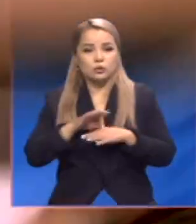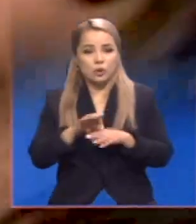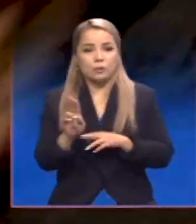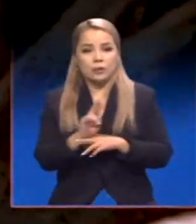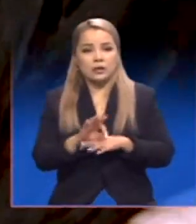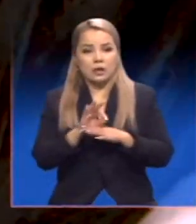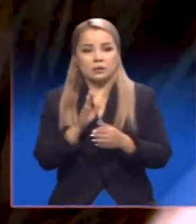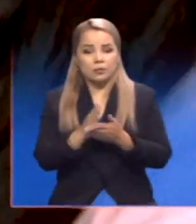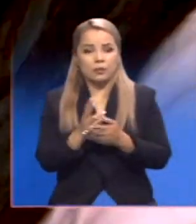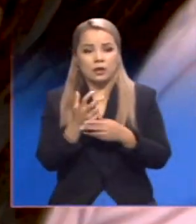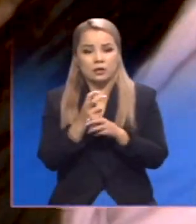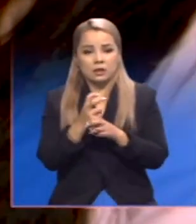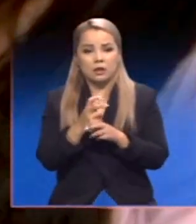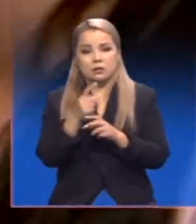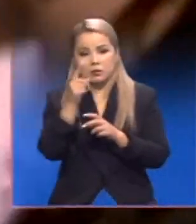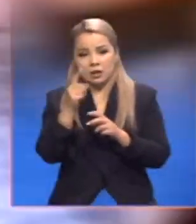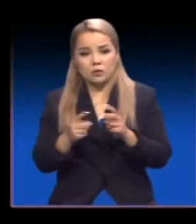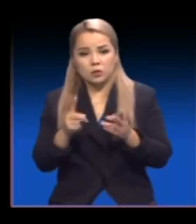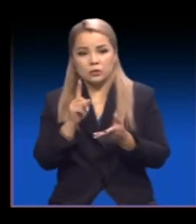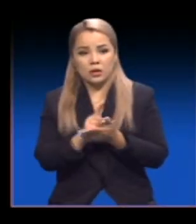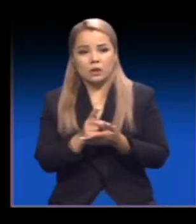үшін экзоскелет қажет.